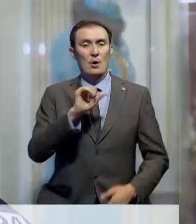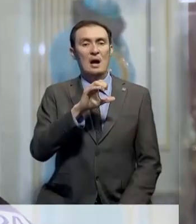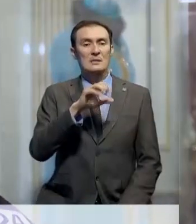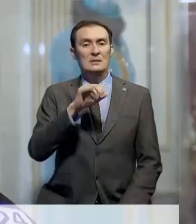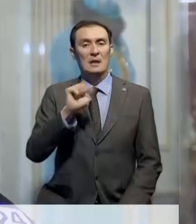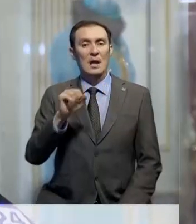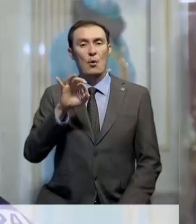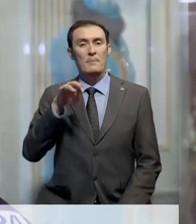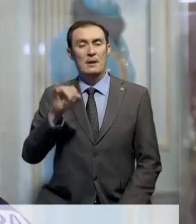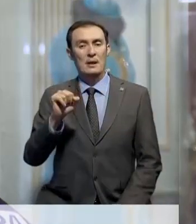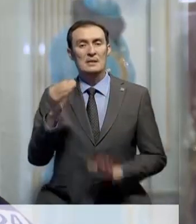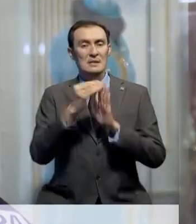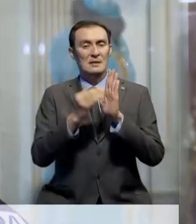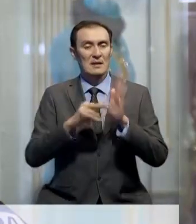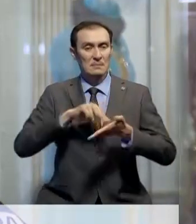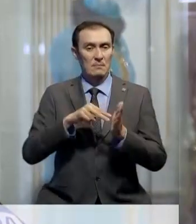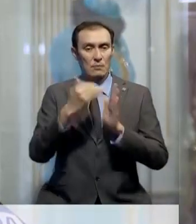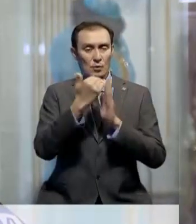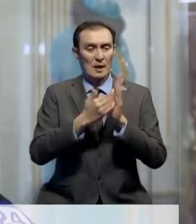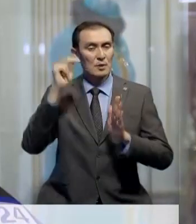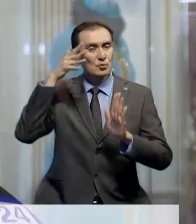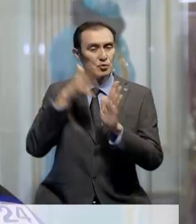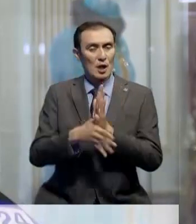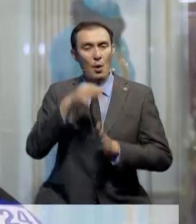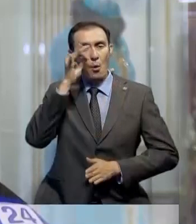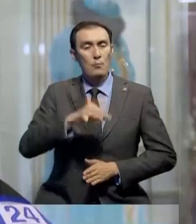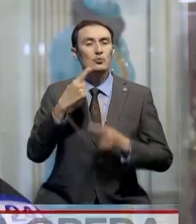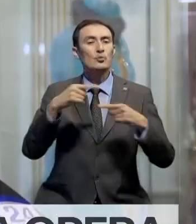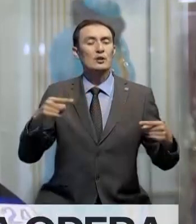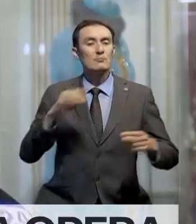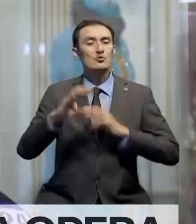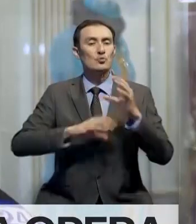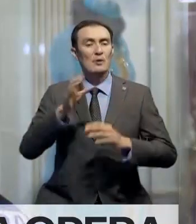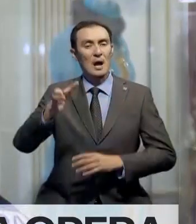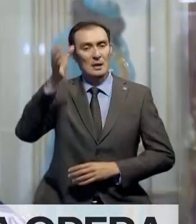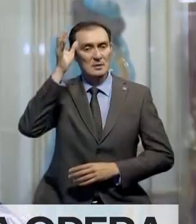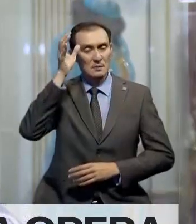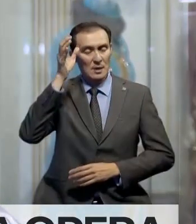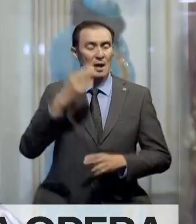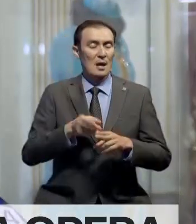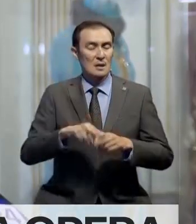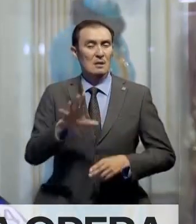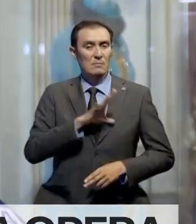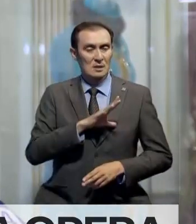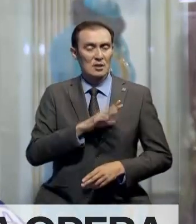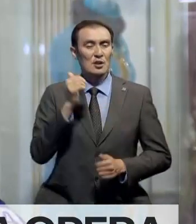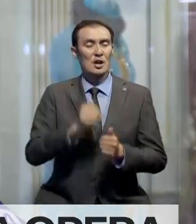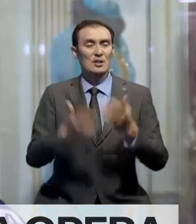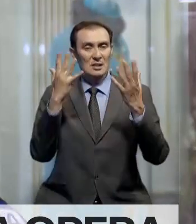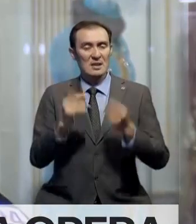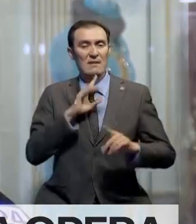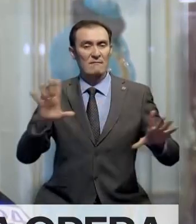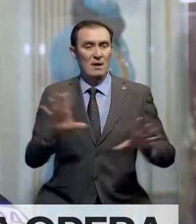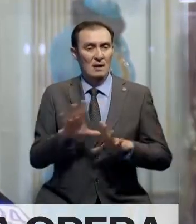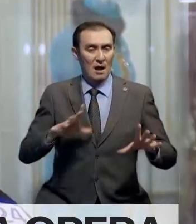Программа составлялась, изучая опыт других международных оперных академий. Это был и каждодневный вокал